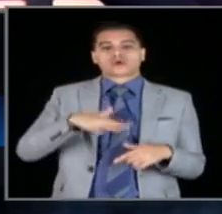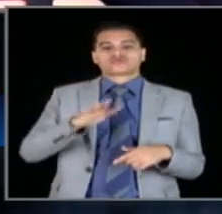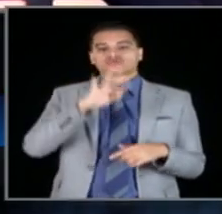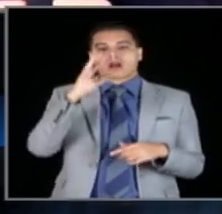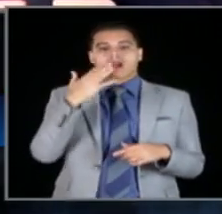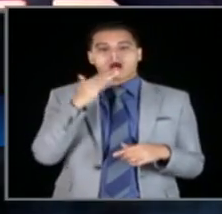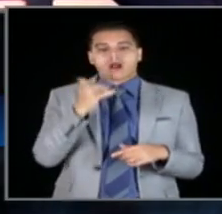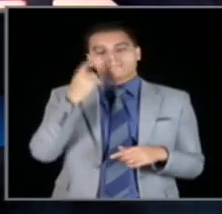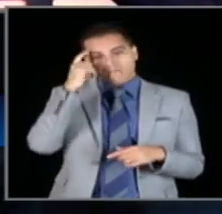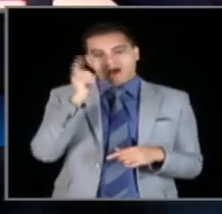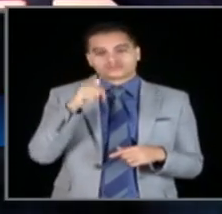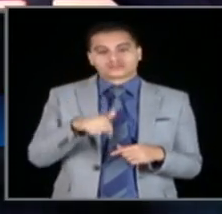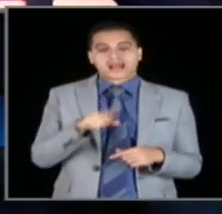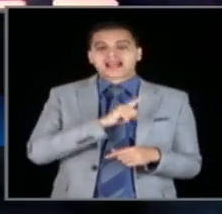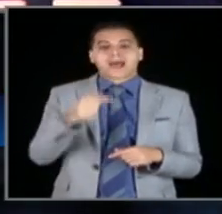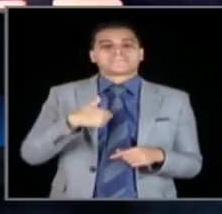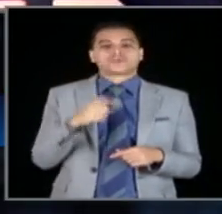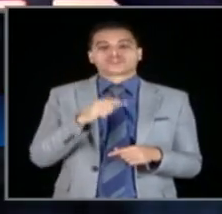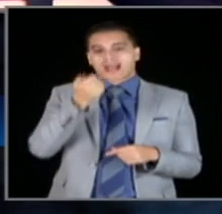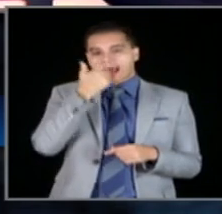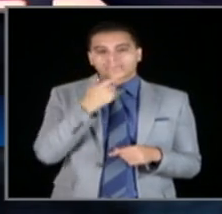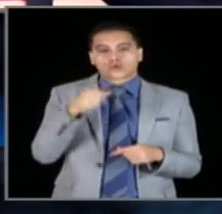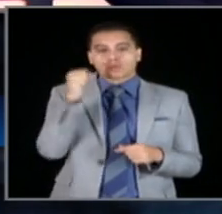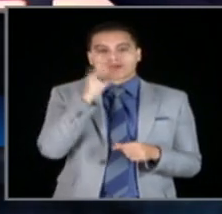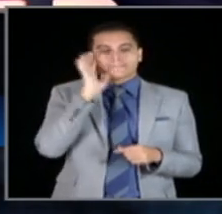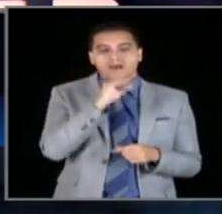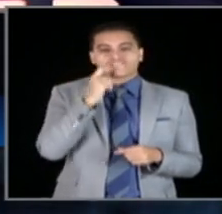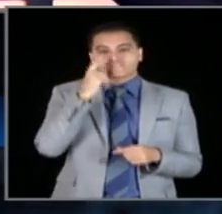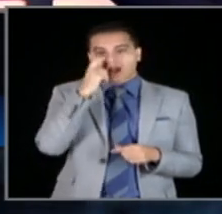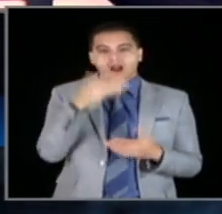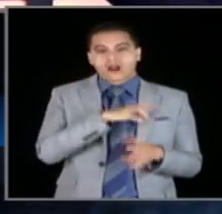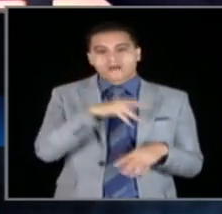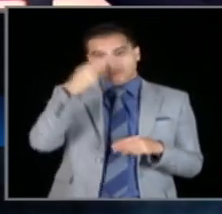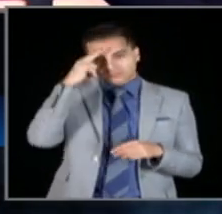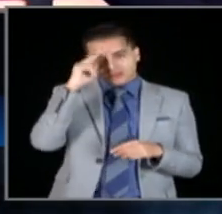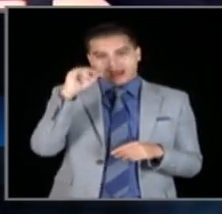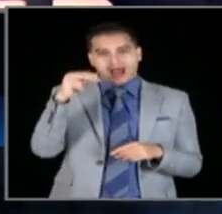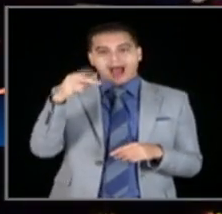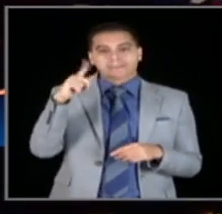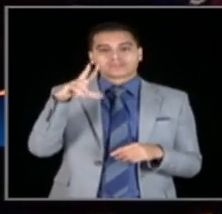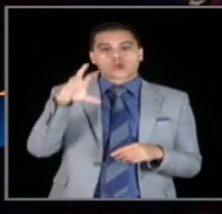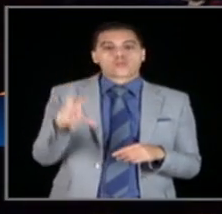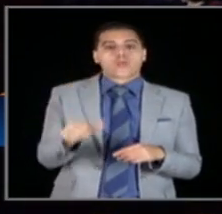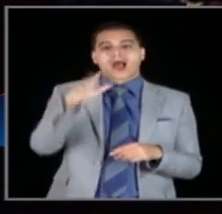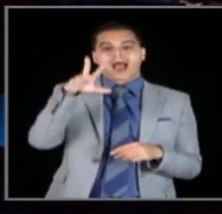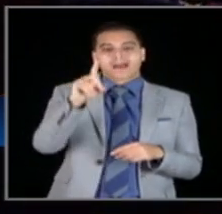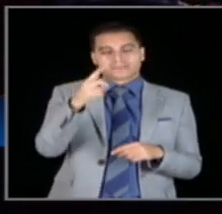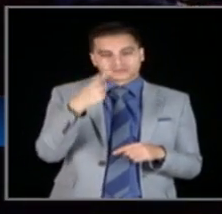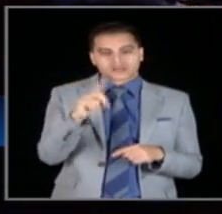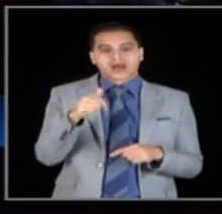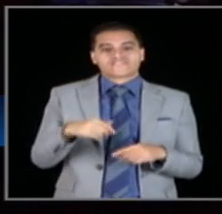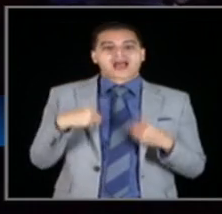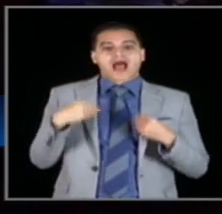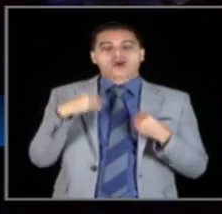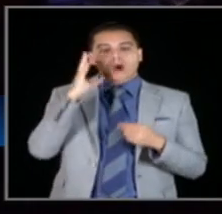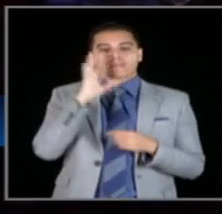هي؟ لا مش أنا اللي أبكي هي أغنية لفنان راحل، فمن هو؟ محمد عبد الوهاب. صح. ما هو الحيوان